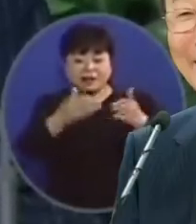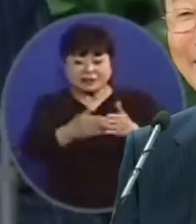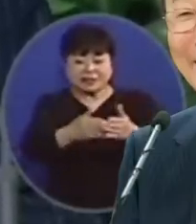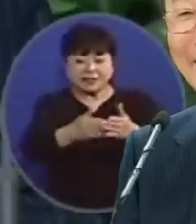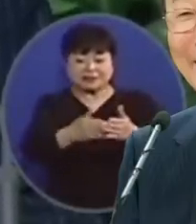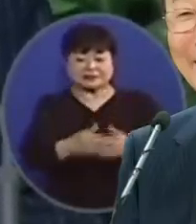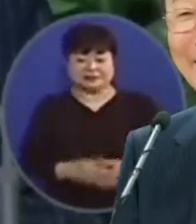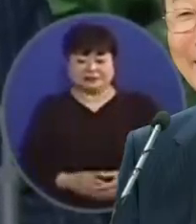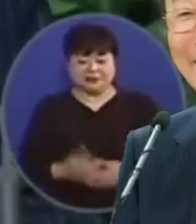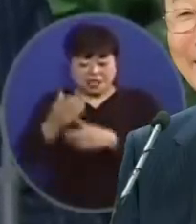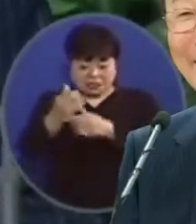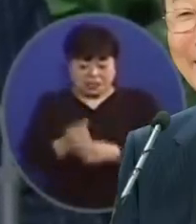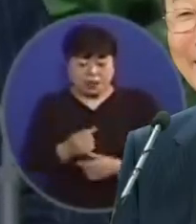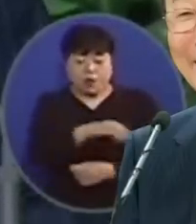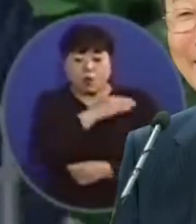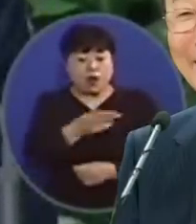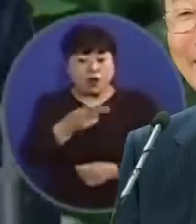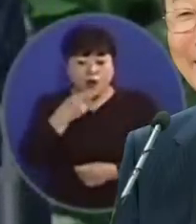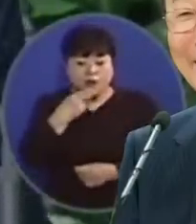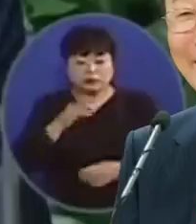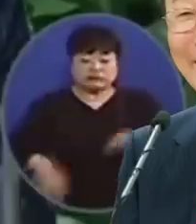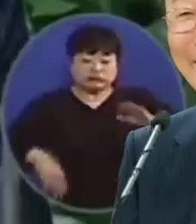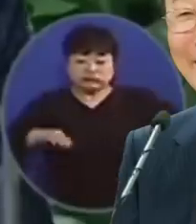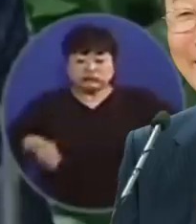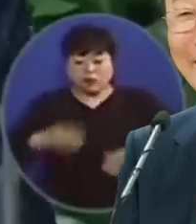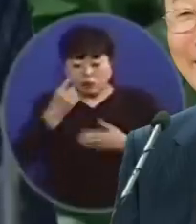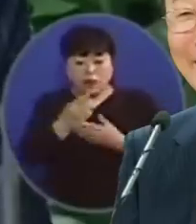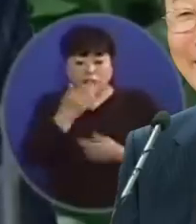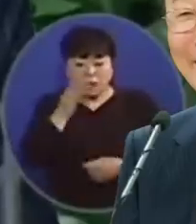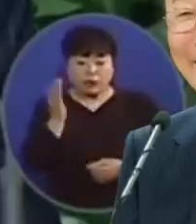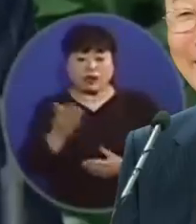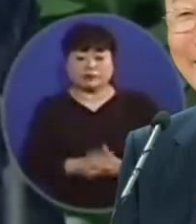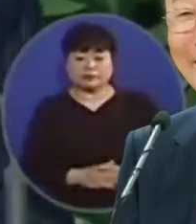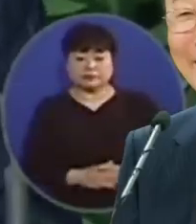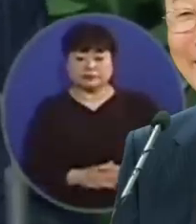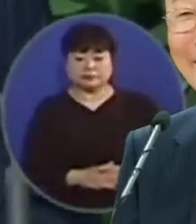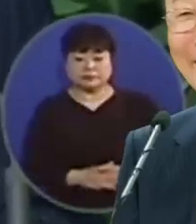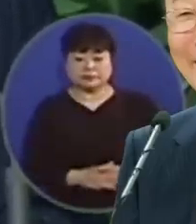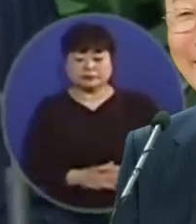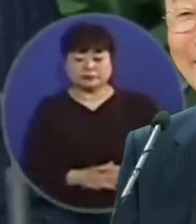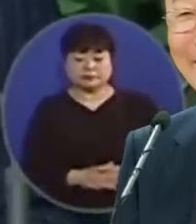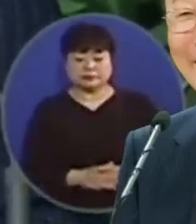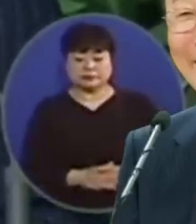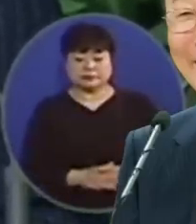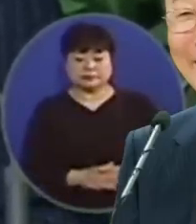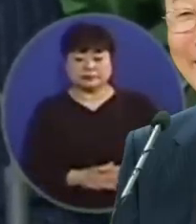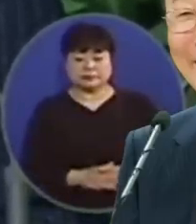더 잡고 있을 구단이 없잖아요. 털털 털어버리고 나오실 수 있지 않아요.